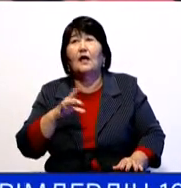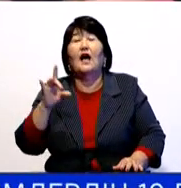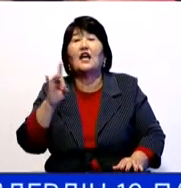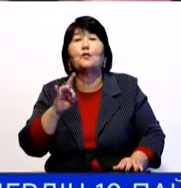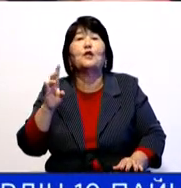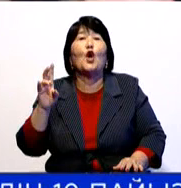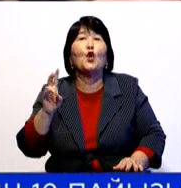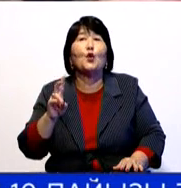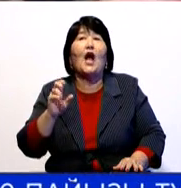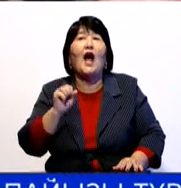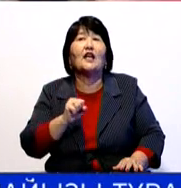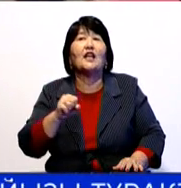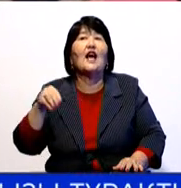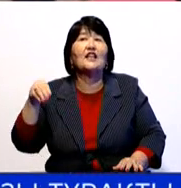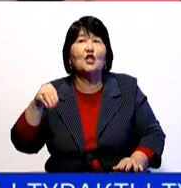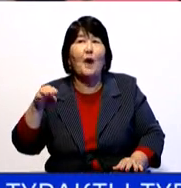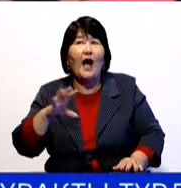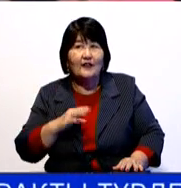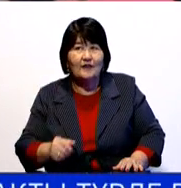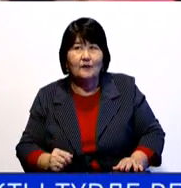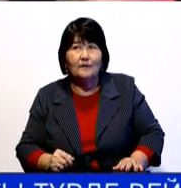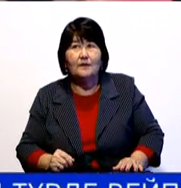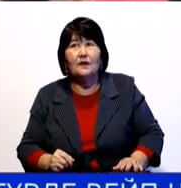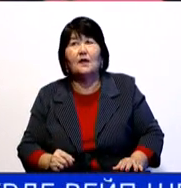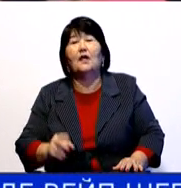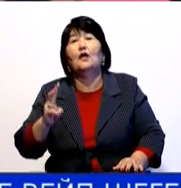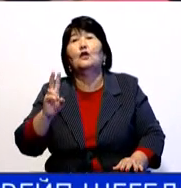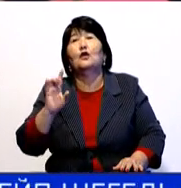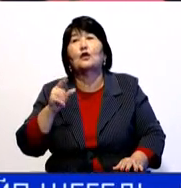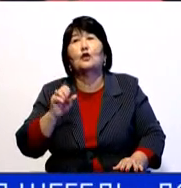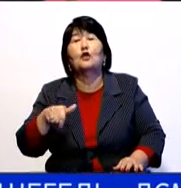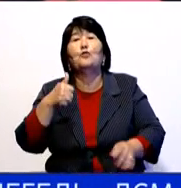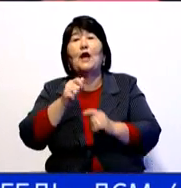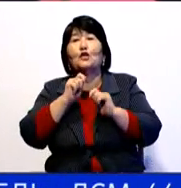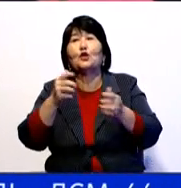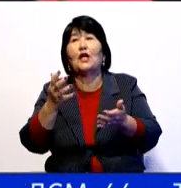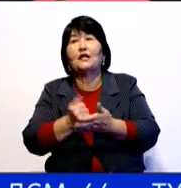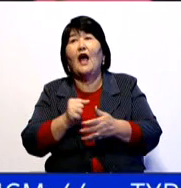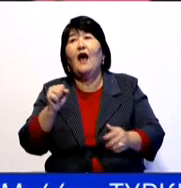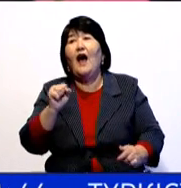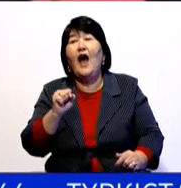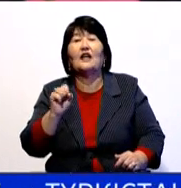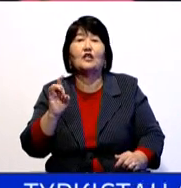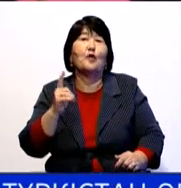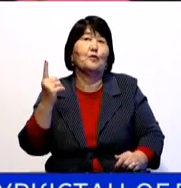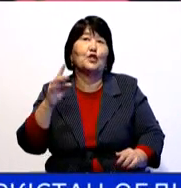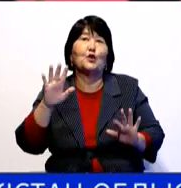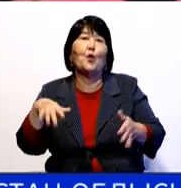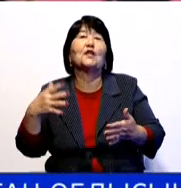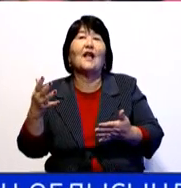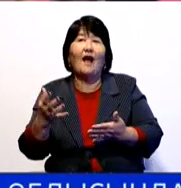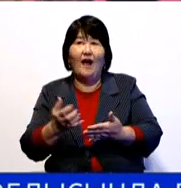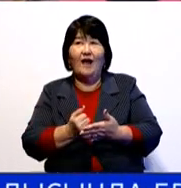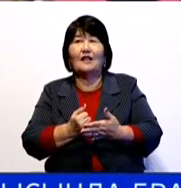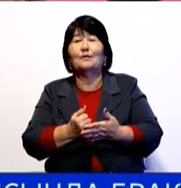Нұргүл мен Арайлым Тажмаханова. Нұргүл Рахметова бас жүлдені алса, Арайлым Тажмаханова бірінші орынды алып,